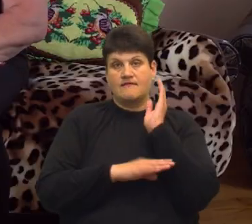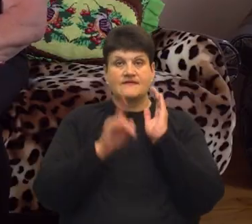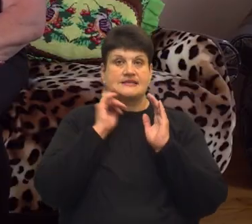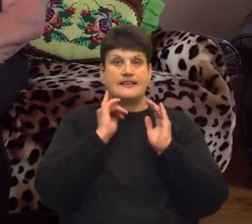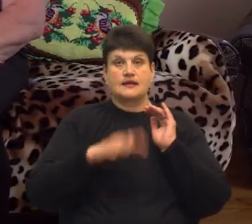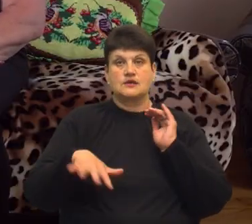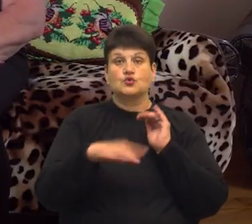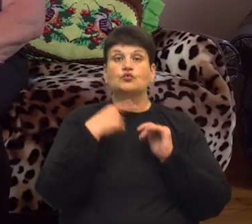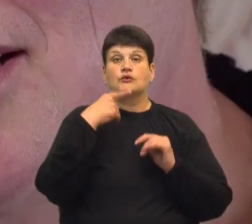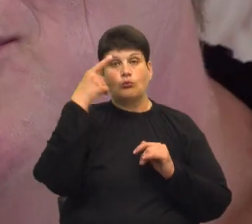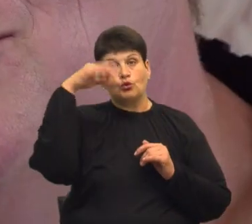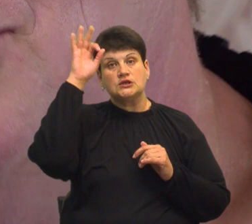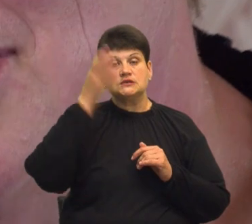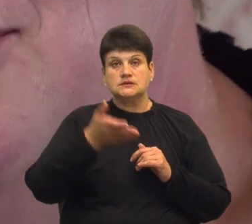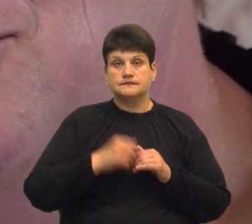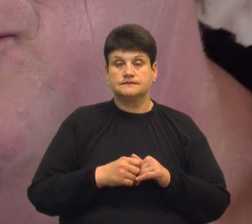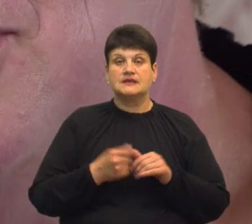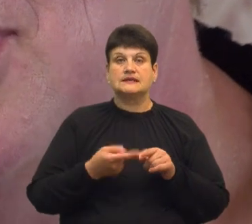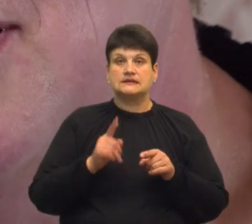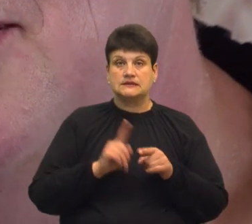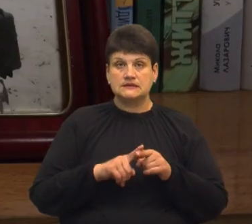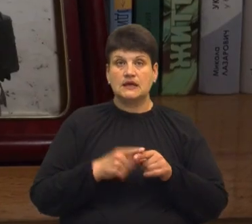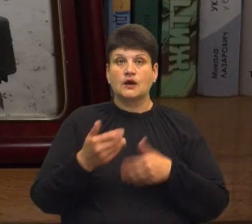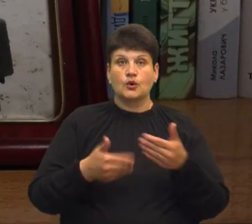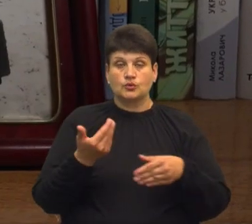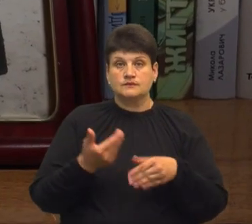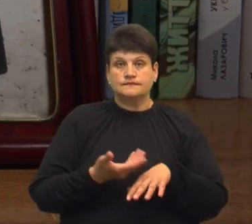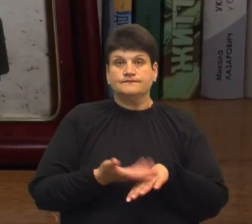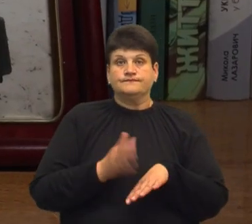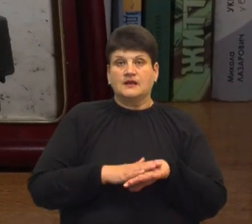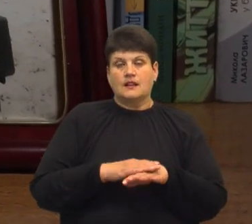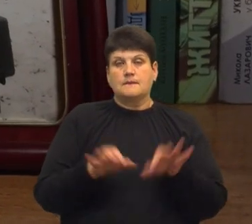Дякую за перегляд!